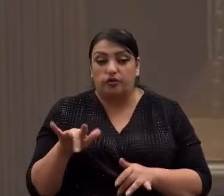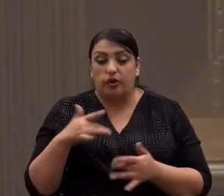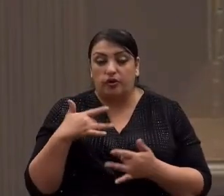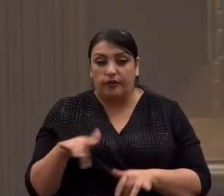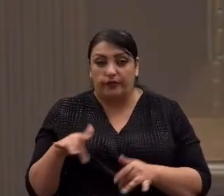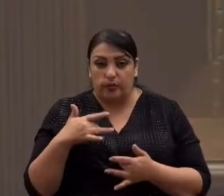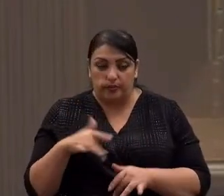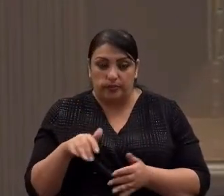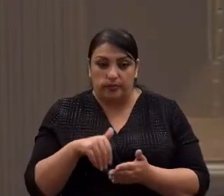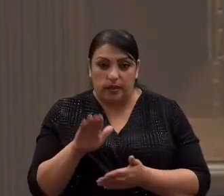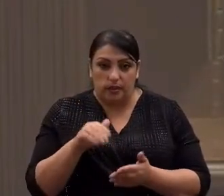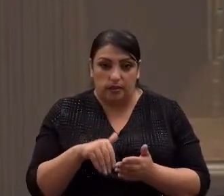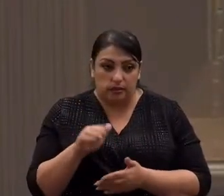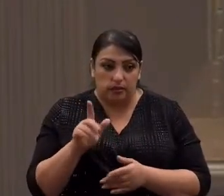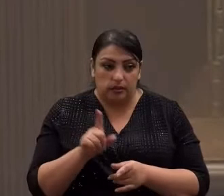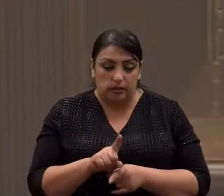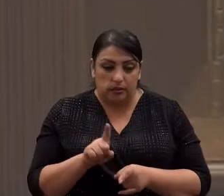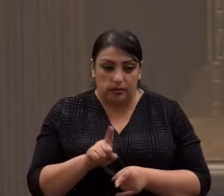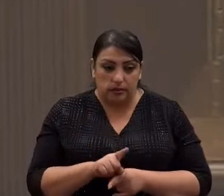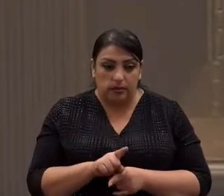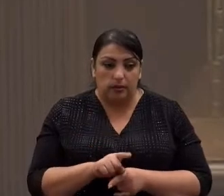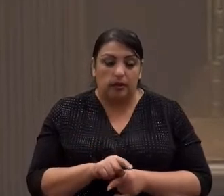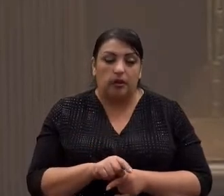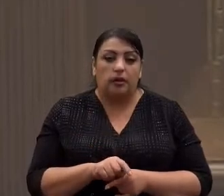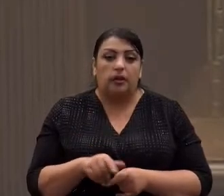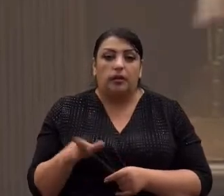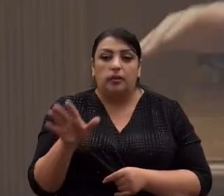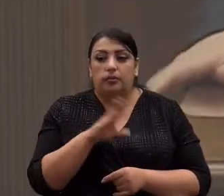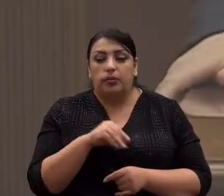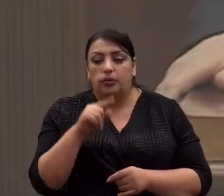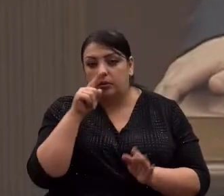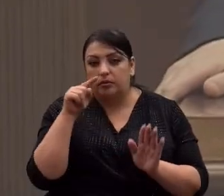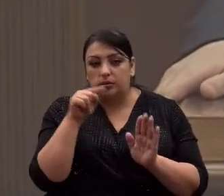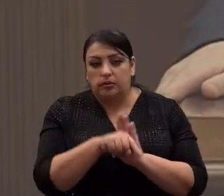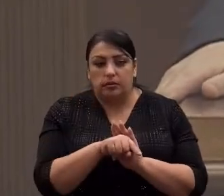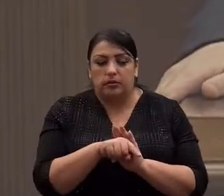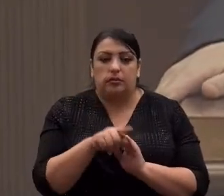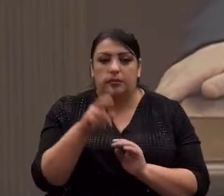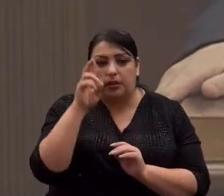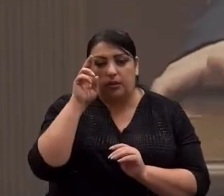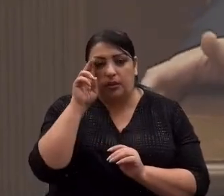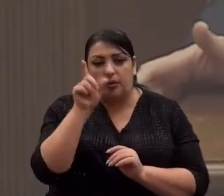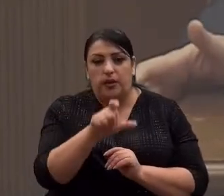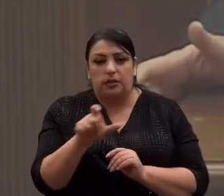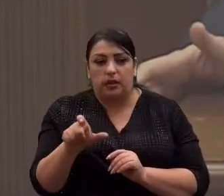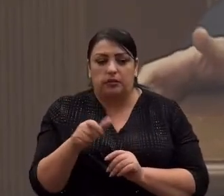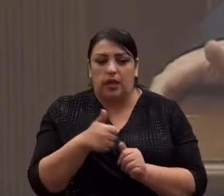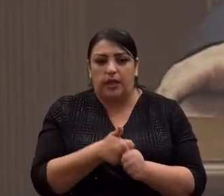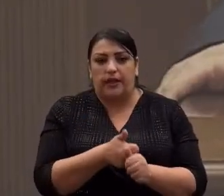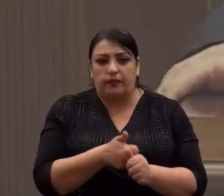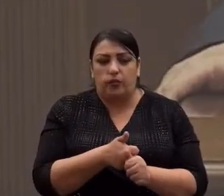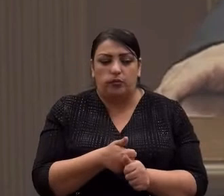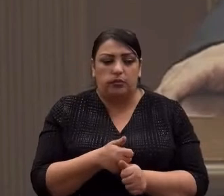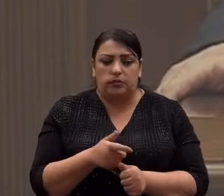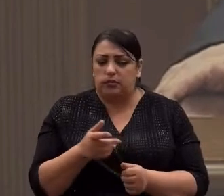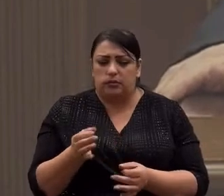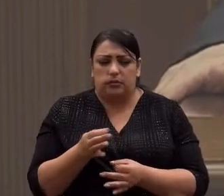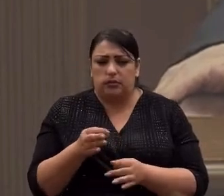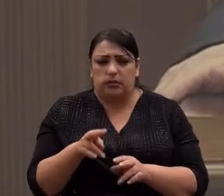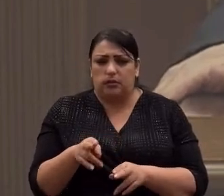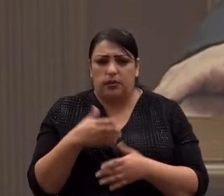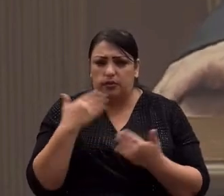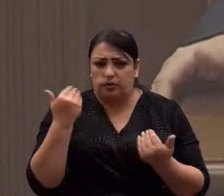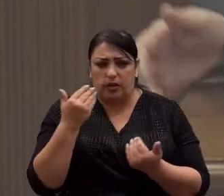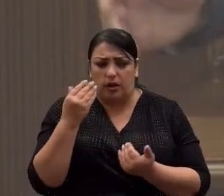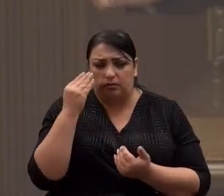հերթով, բոլոր ընկել են ուժայինների հետևից, այդպիսի բան չի կարա լինի, չի կարա, պարզապես դա կլինի